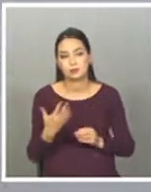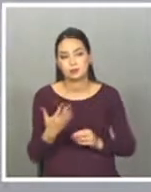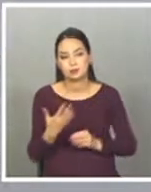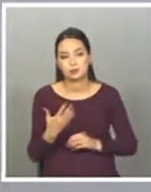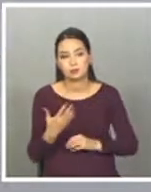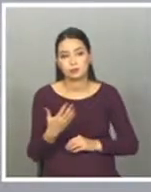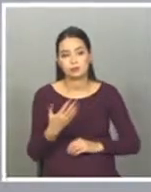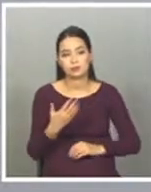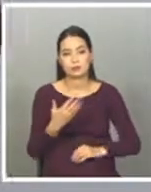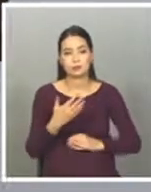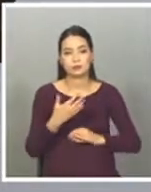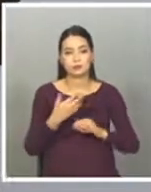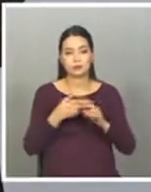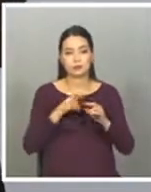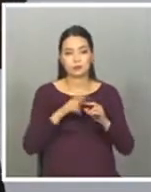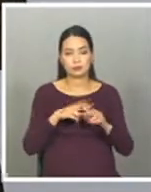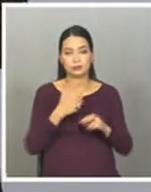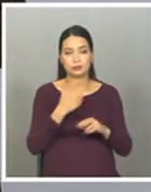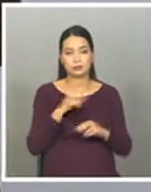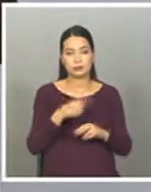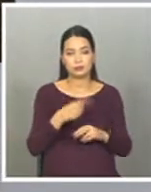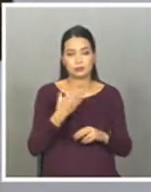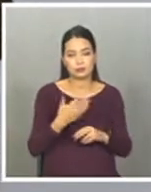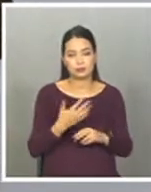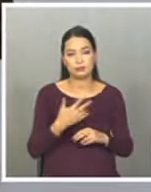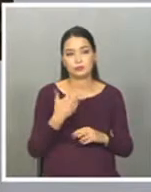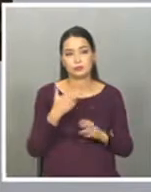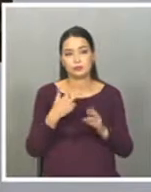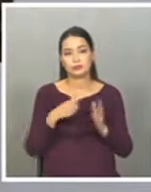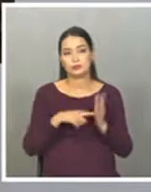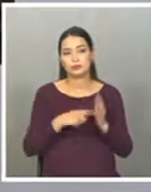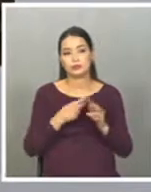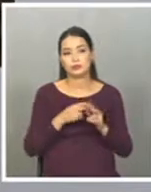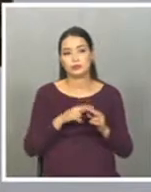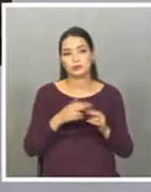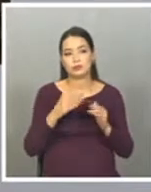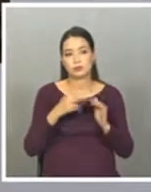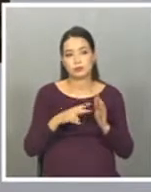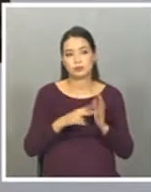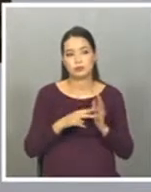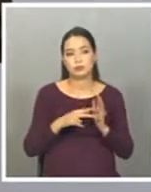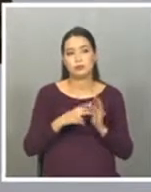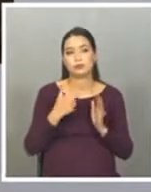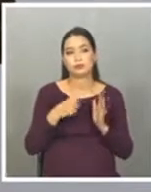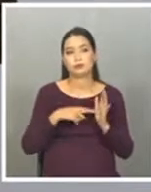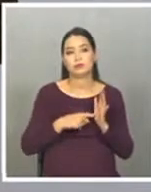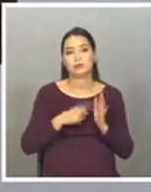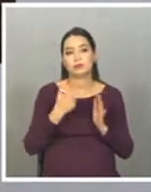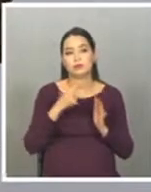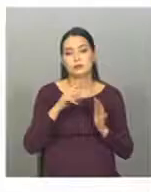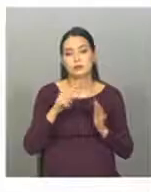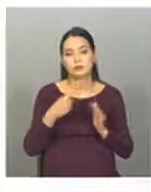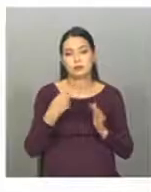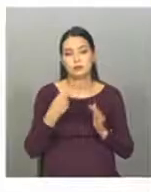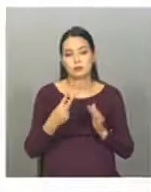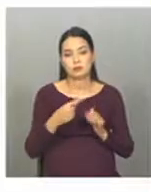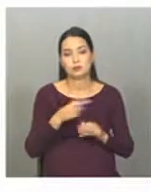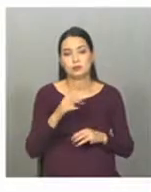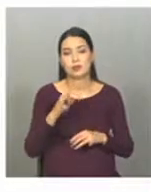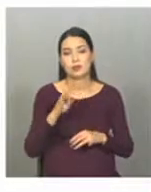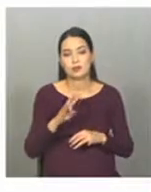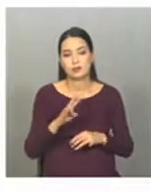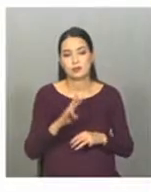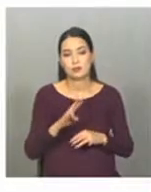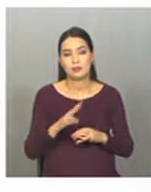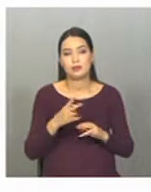яғни 3,5-ті 3-ке көбейттік. Бөлімінде 8-дің кубы және көбейтілген m-ның 2-ден 3 дәрежесі, яғни